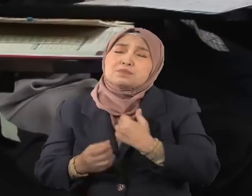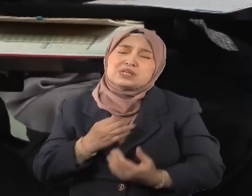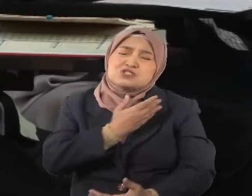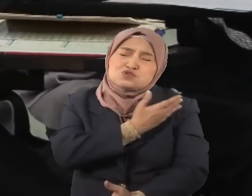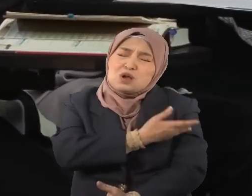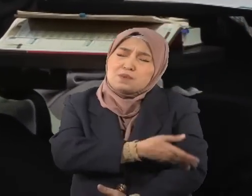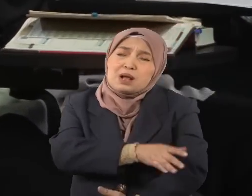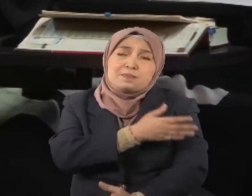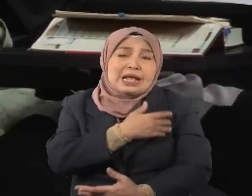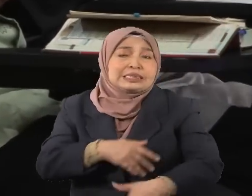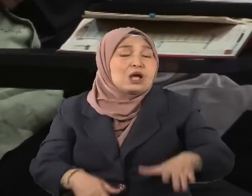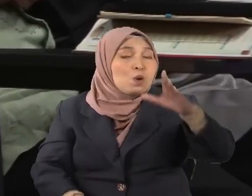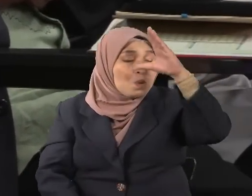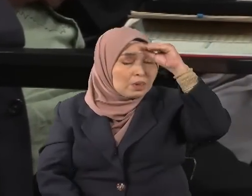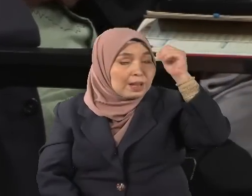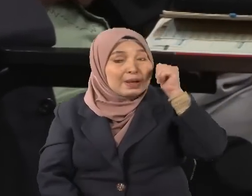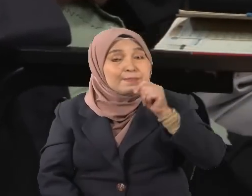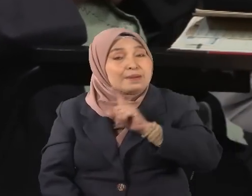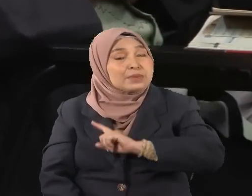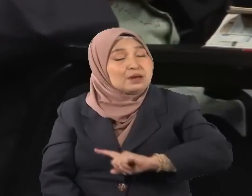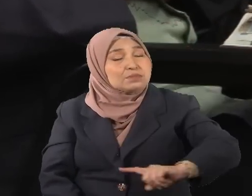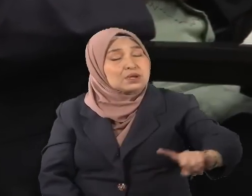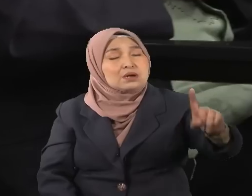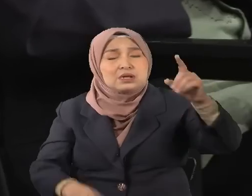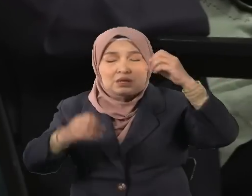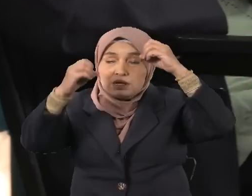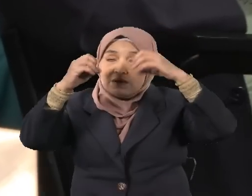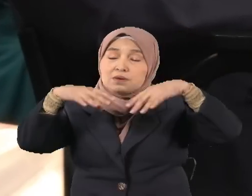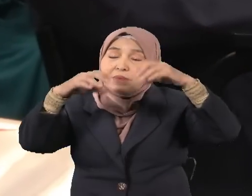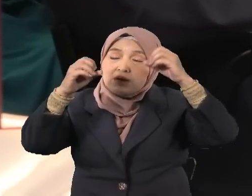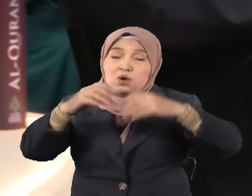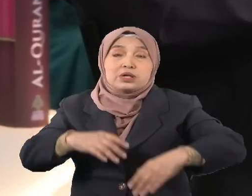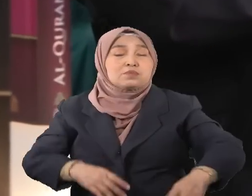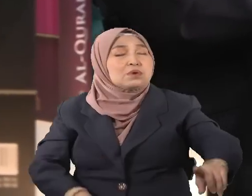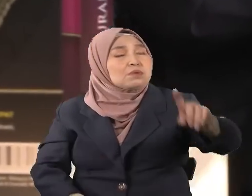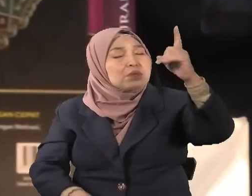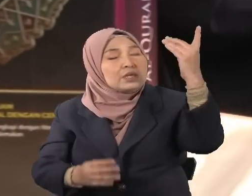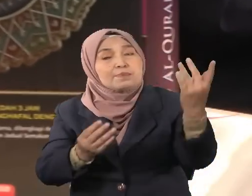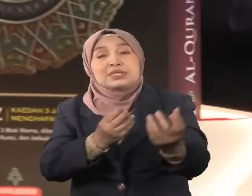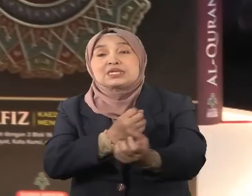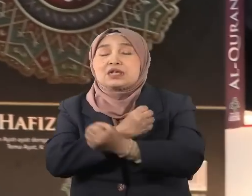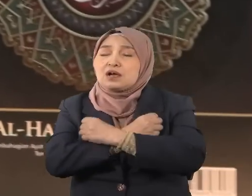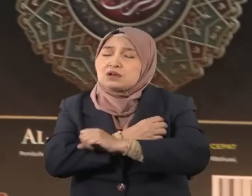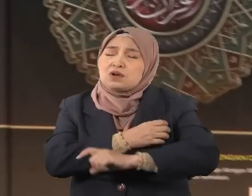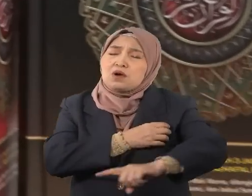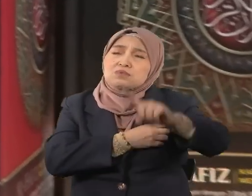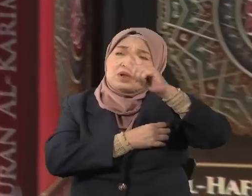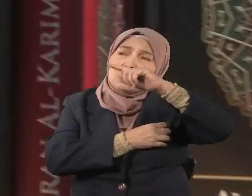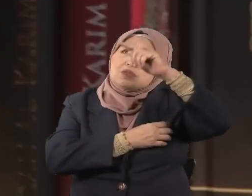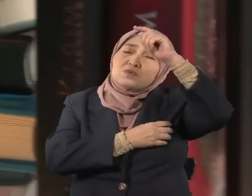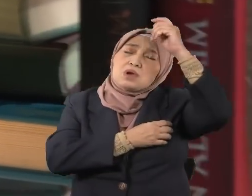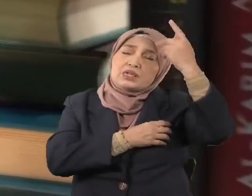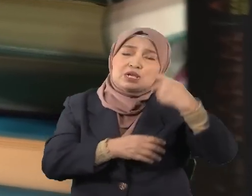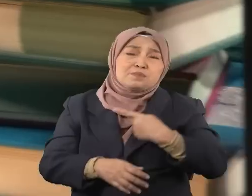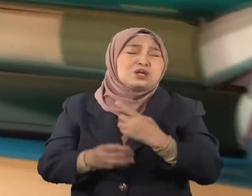kami, muslimin muslimat, mukminin dan mukminat, birahmatika ya arhamar rahimin. Ya Allah, ya Tuhan kami,